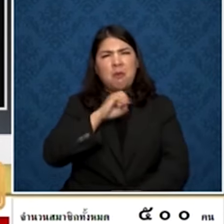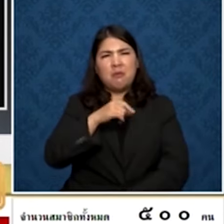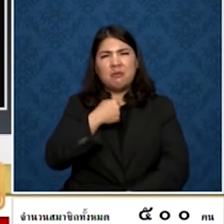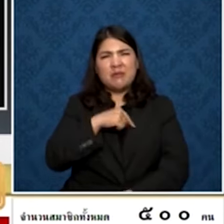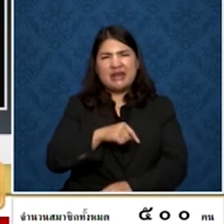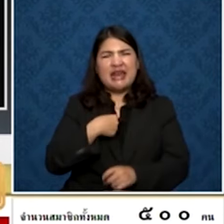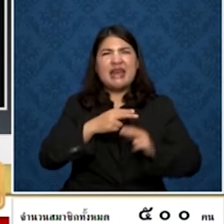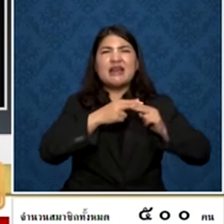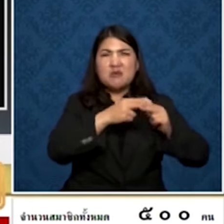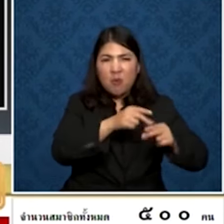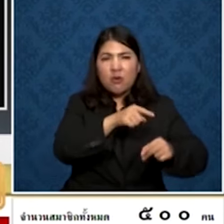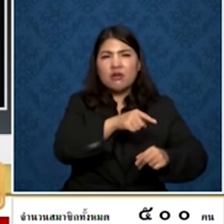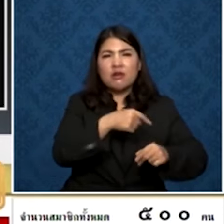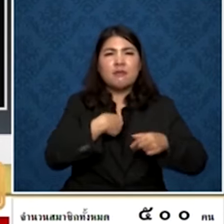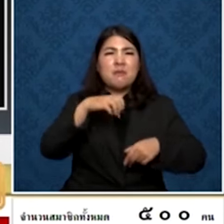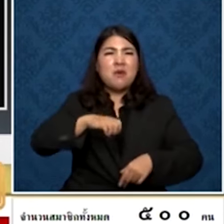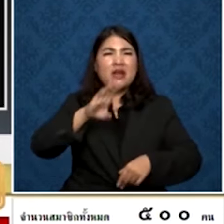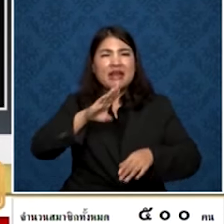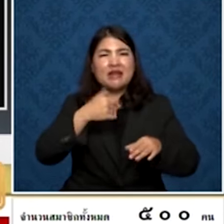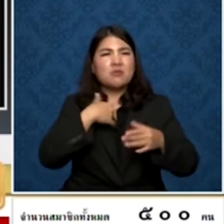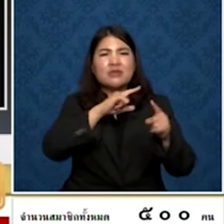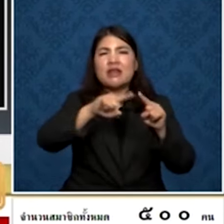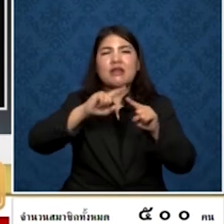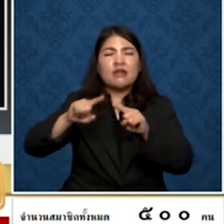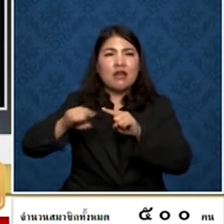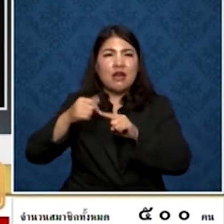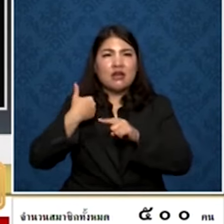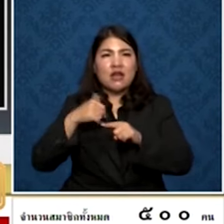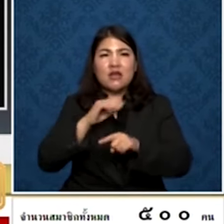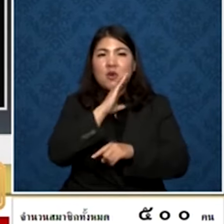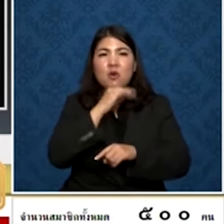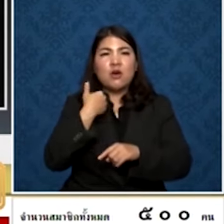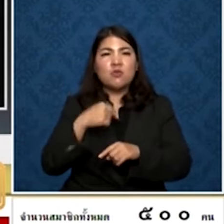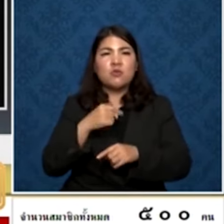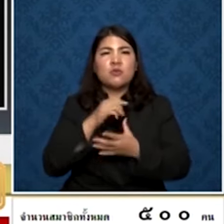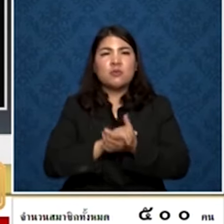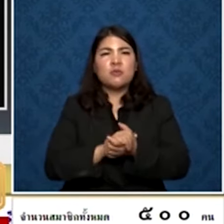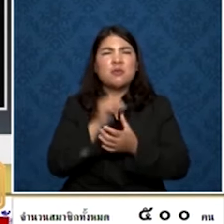g